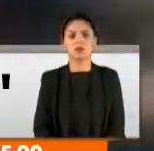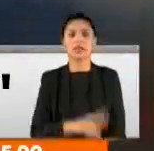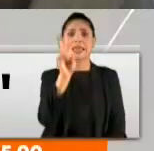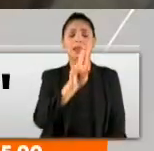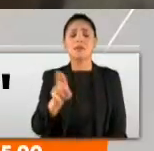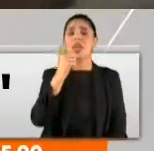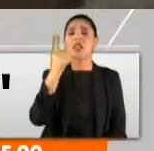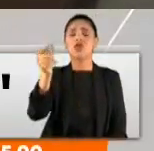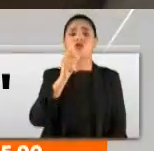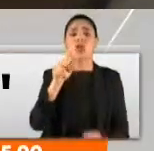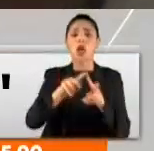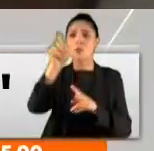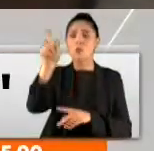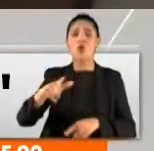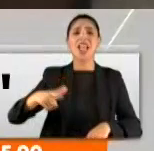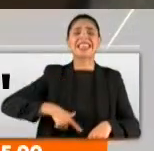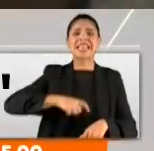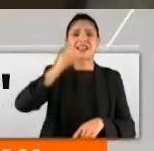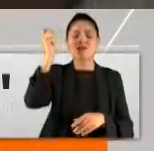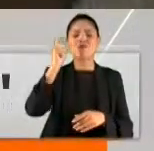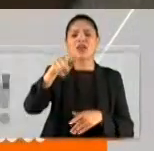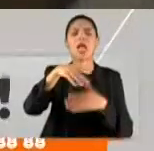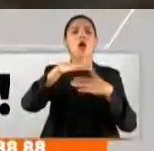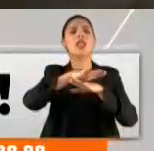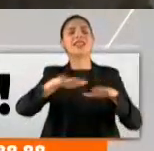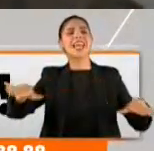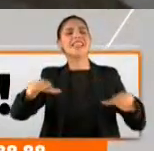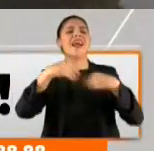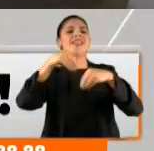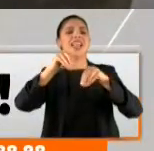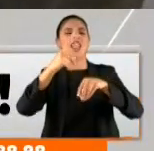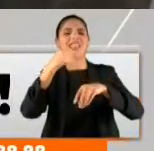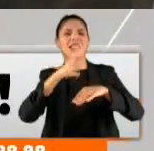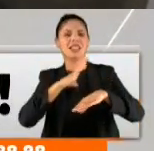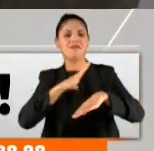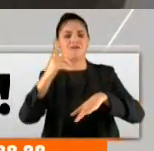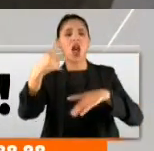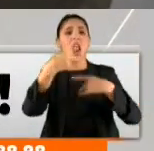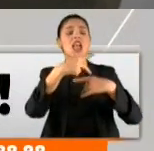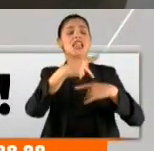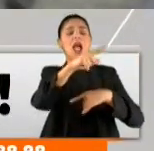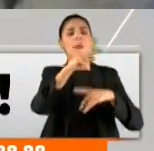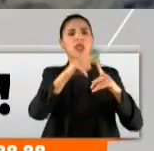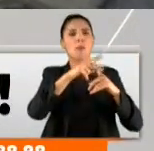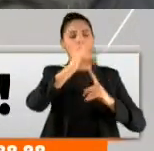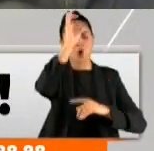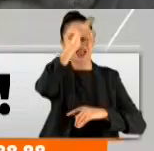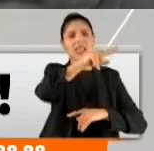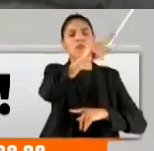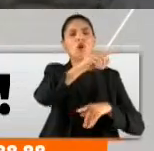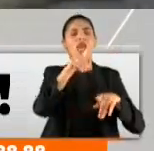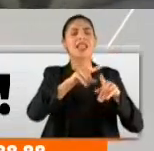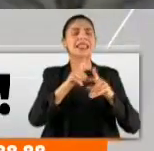27 yaşındaki Murat Mençuk İzmir'de seyyar tezgahında tatlı satıyordu. Zabıta ekiplerinin denetimi sırasında taraflar